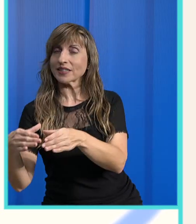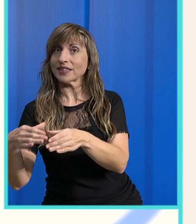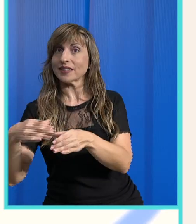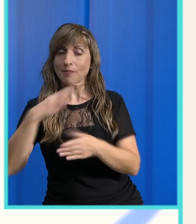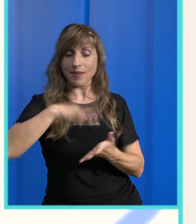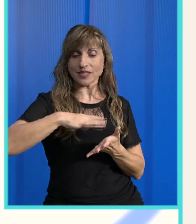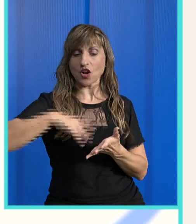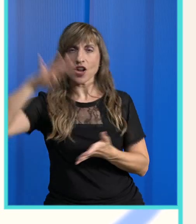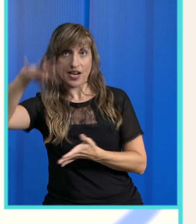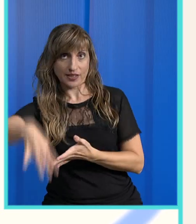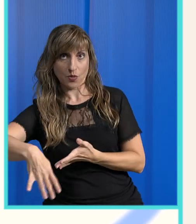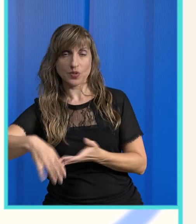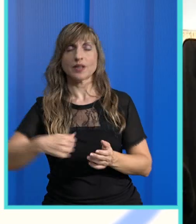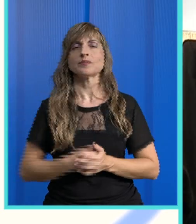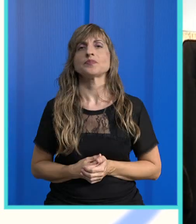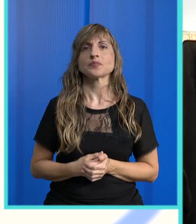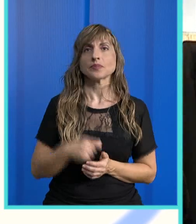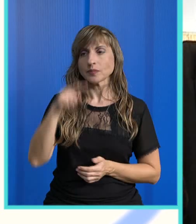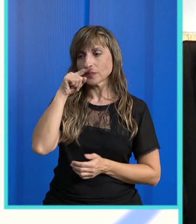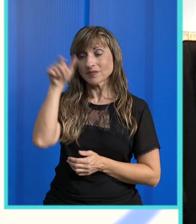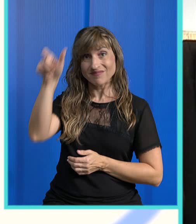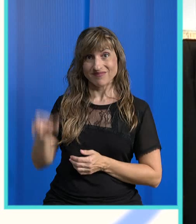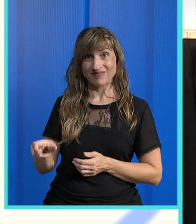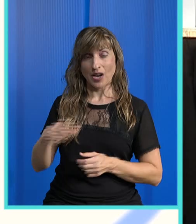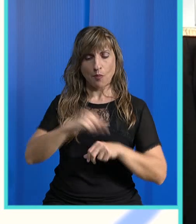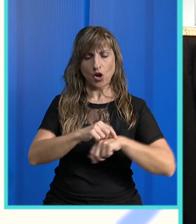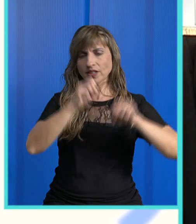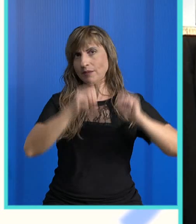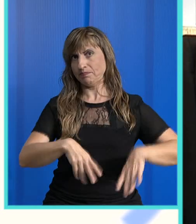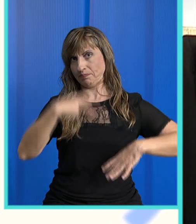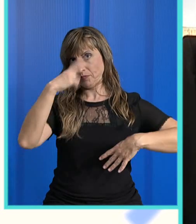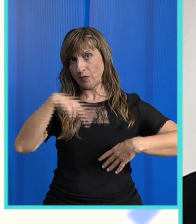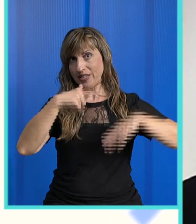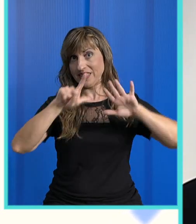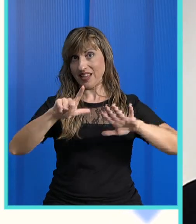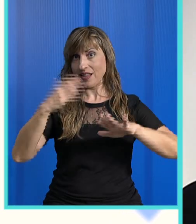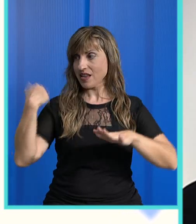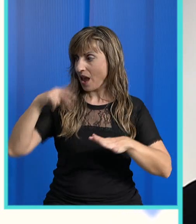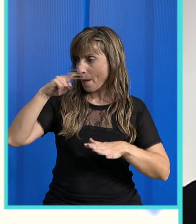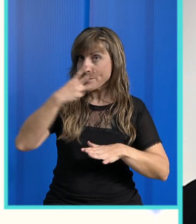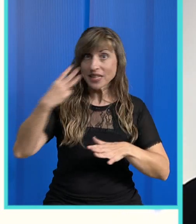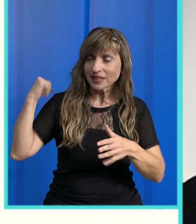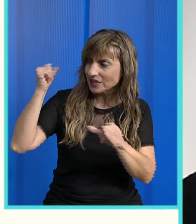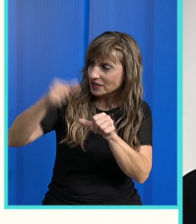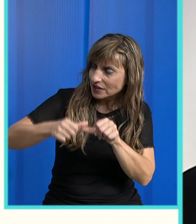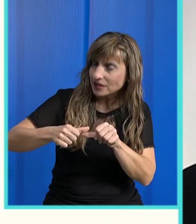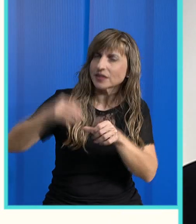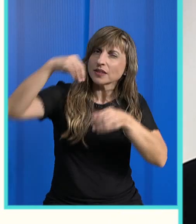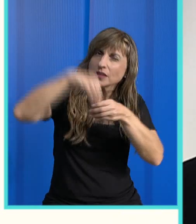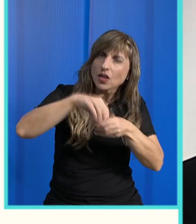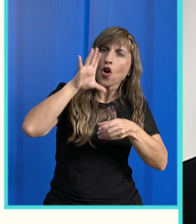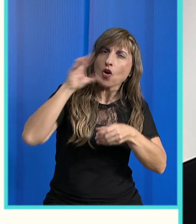Catalunya. Eduard Tortajada va deixar la política l'any 2007 després de 23 anys implicat al govern Badaloni.